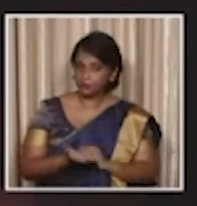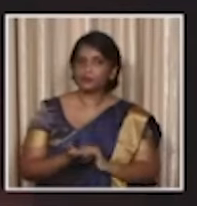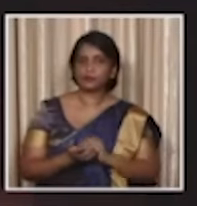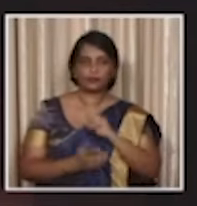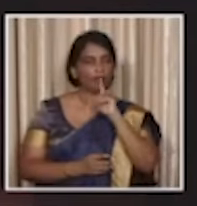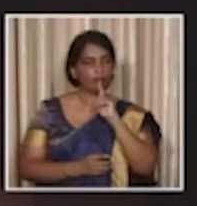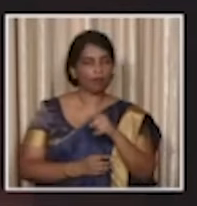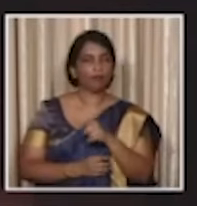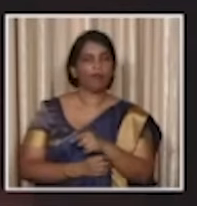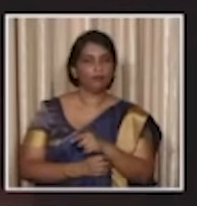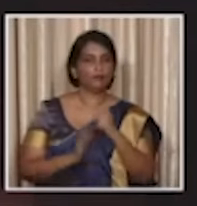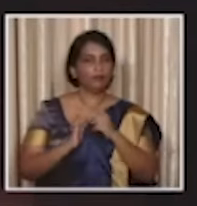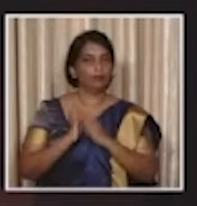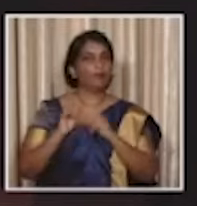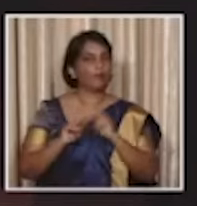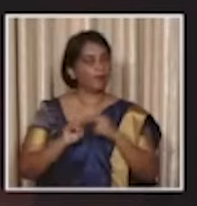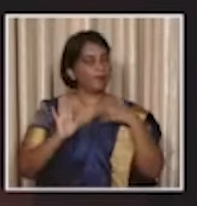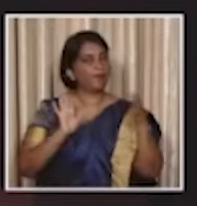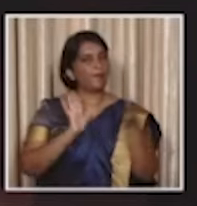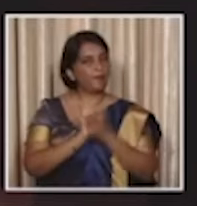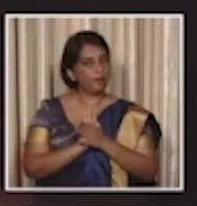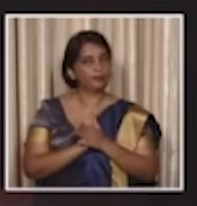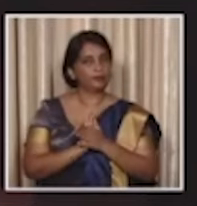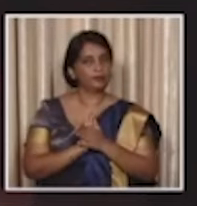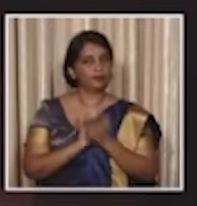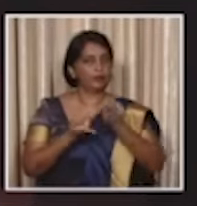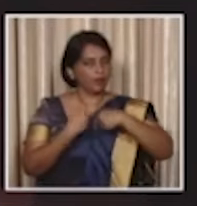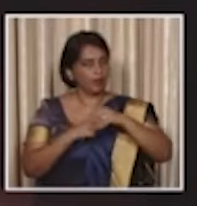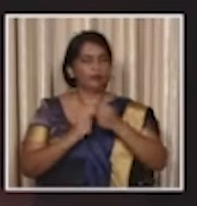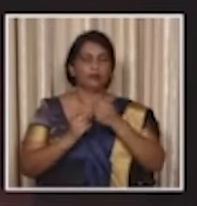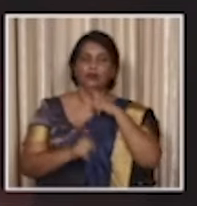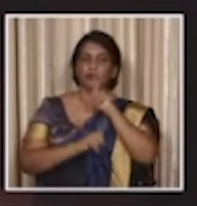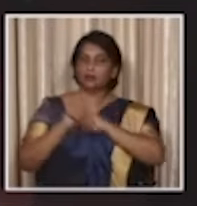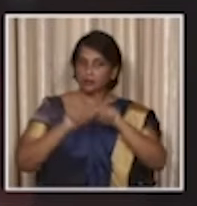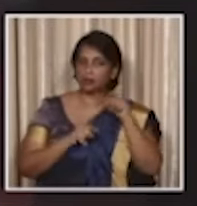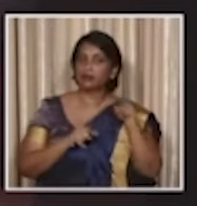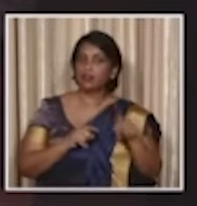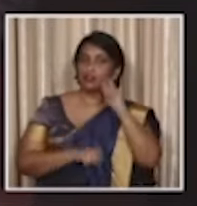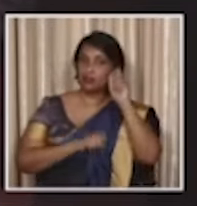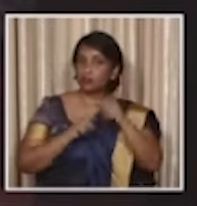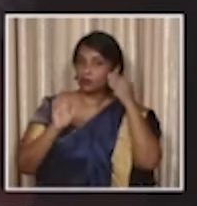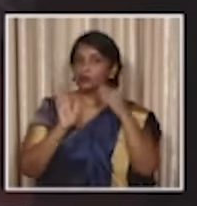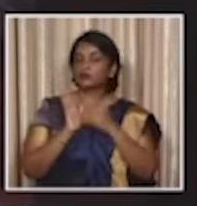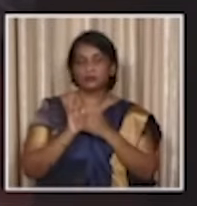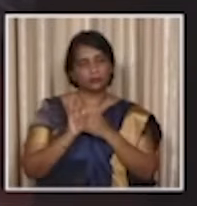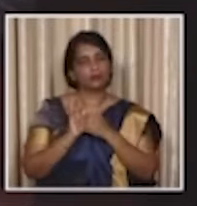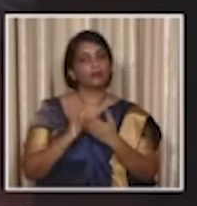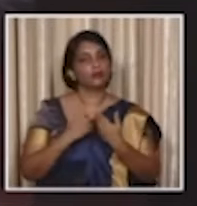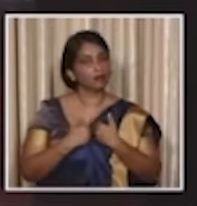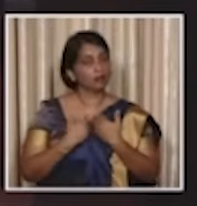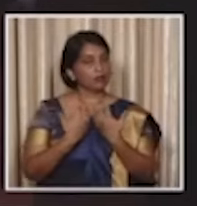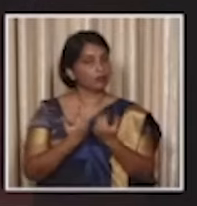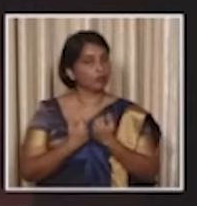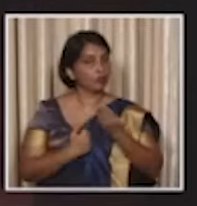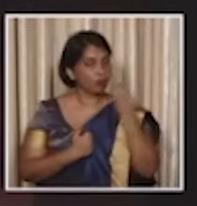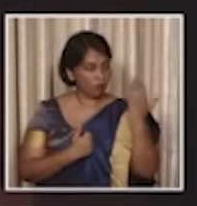ප්‍රකාශ කරනවා, IMF එකත් එක්ක රීනෙගෝසියේෂන් එකකට ගිහිල්ලා ජනතාවගේ පැත්තෙන් අපිට ලබා